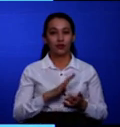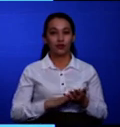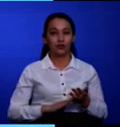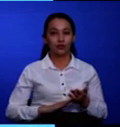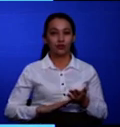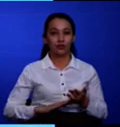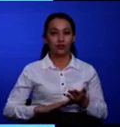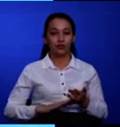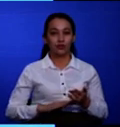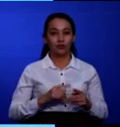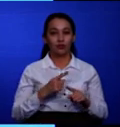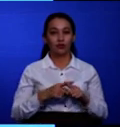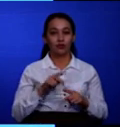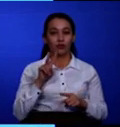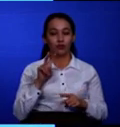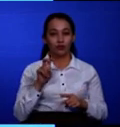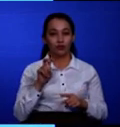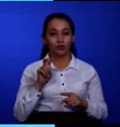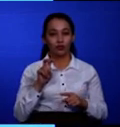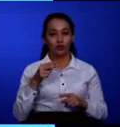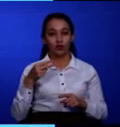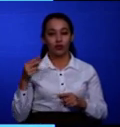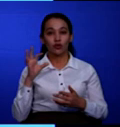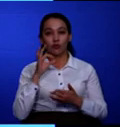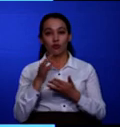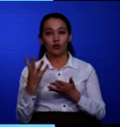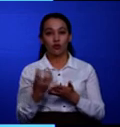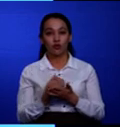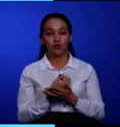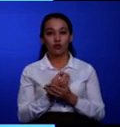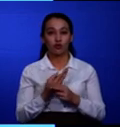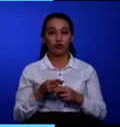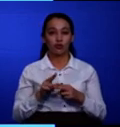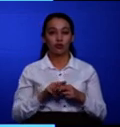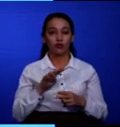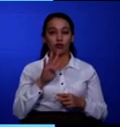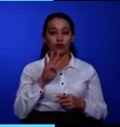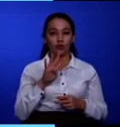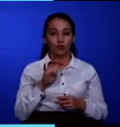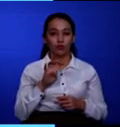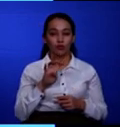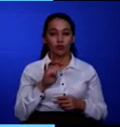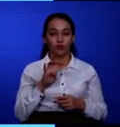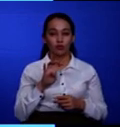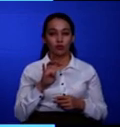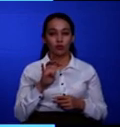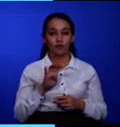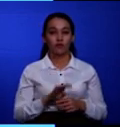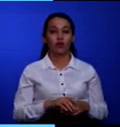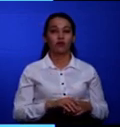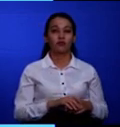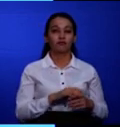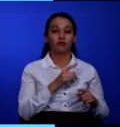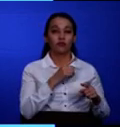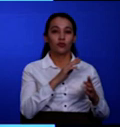bilan 200 sonining yig'indisini topish uchun bolajonlar, 490 ni 400 hamda 90 sonining yig'indisi